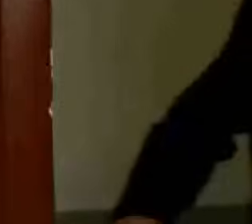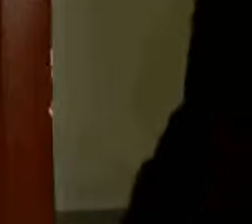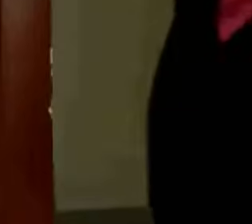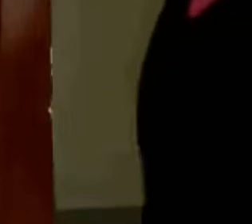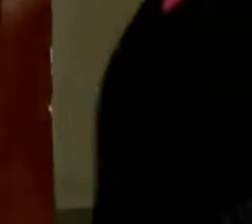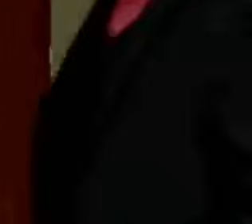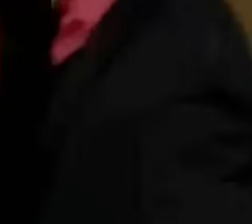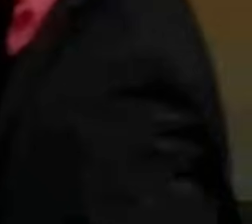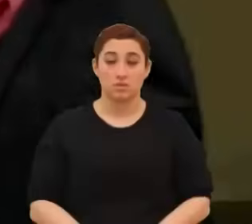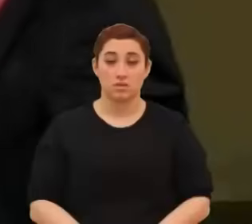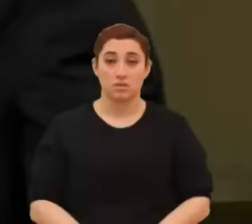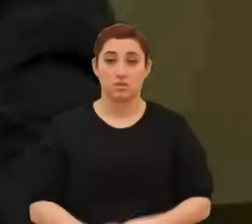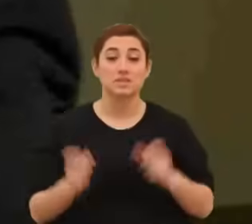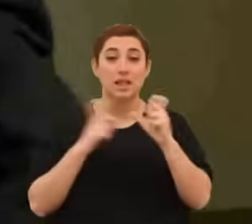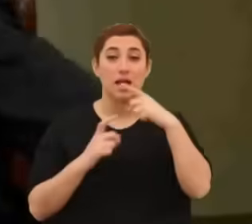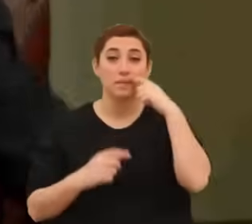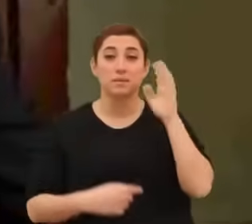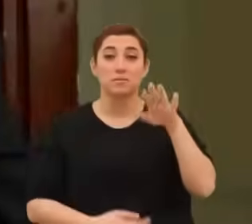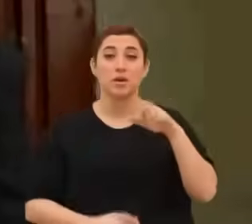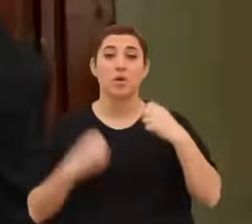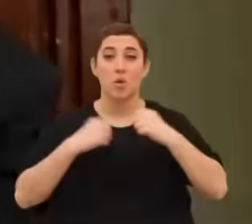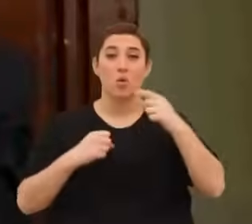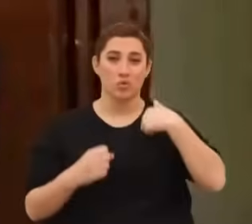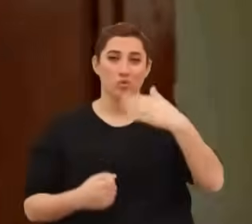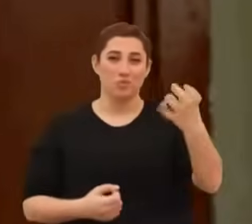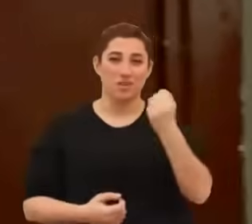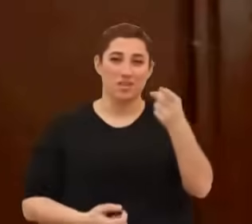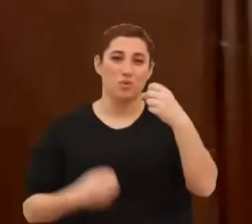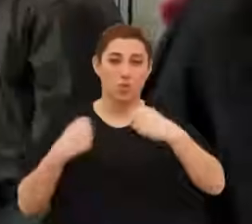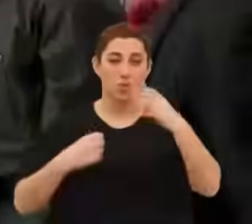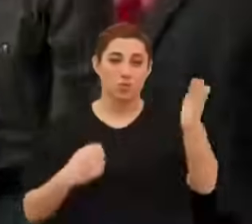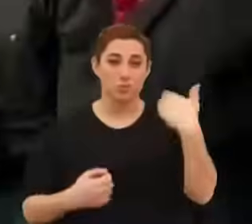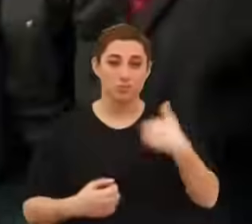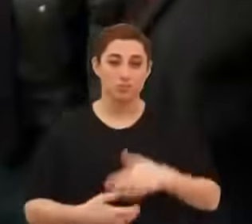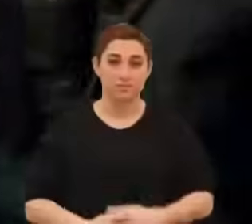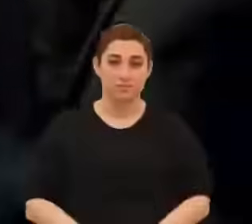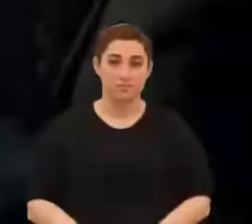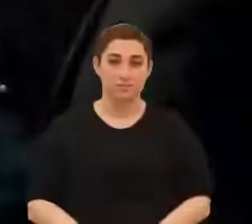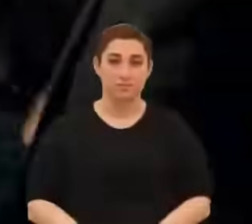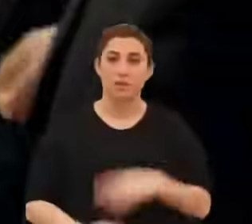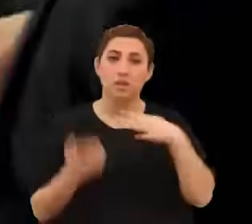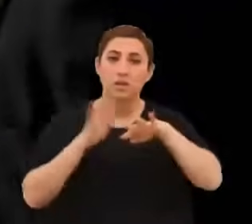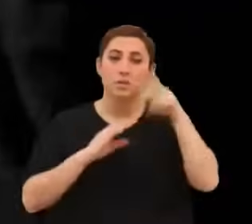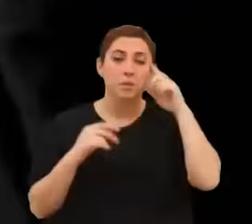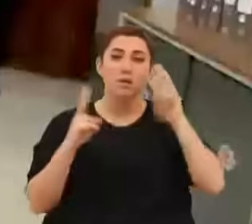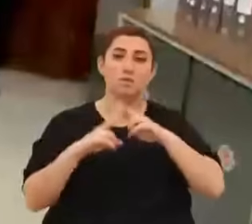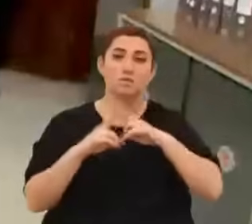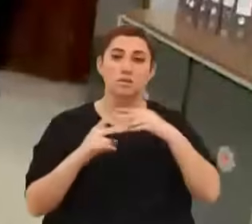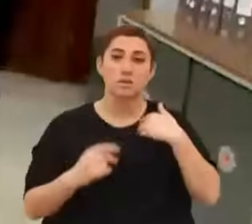Rıza yine kapılabilirdi. Selahattin Bey, koltuğumu bana verir misin ya? Koltuğu bana ver. Ne yapacaksınız